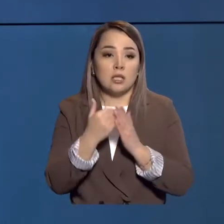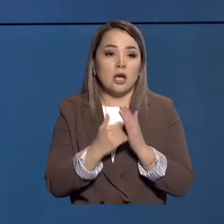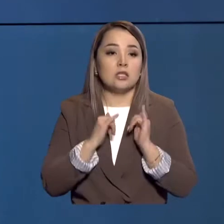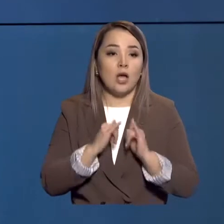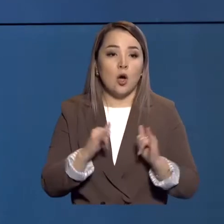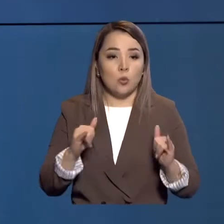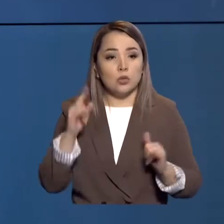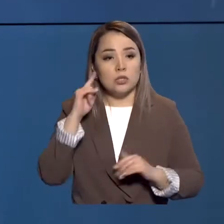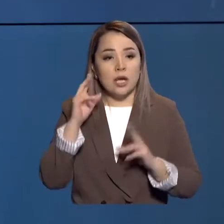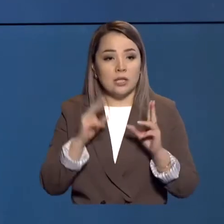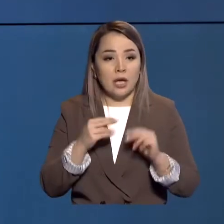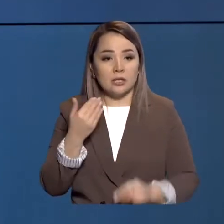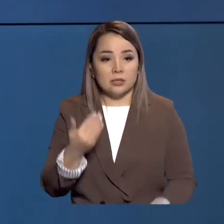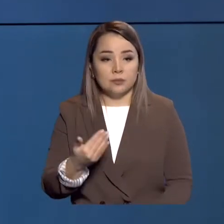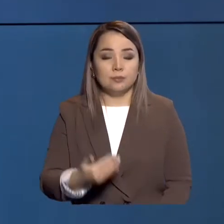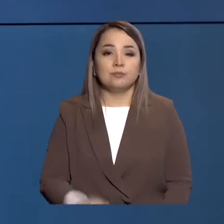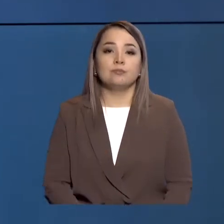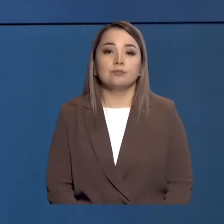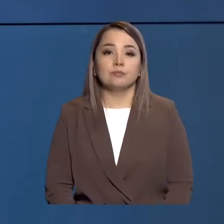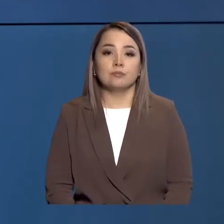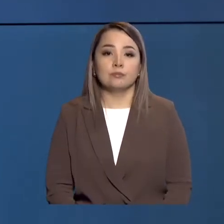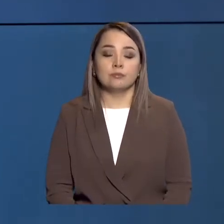санайды.